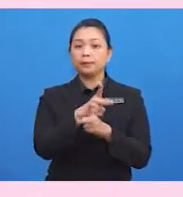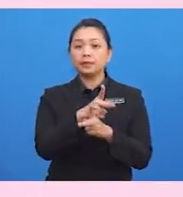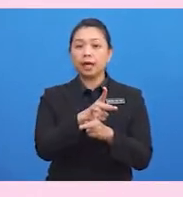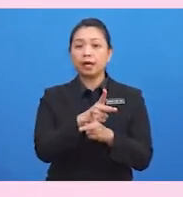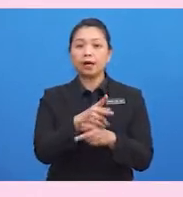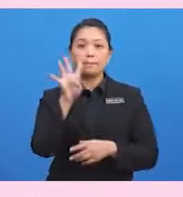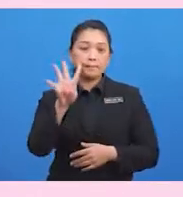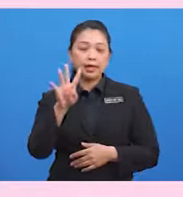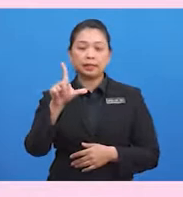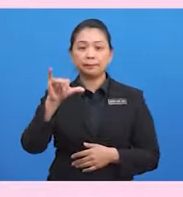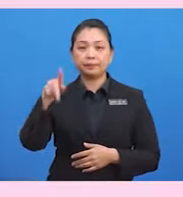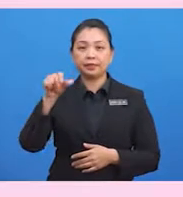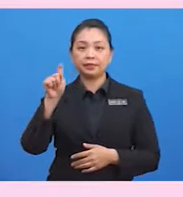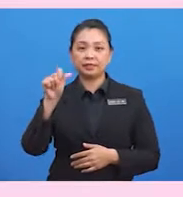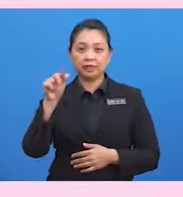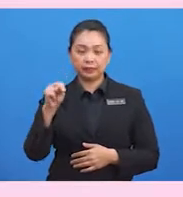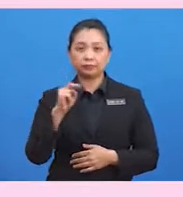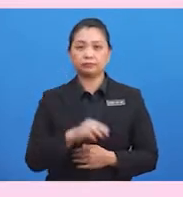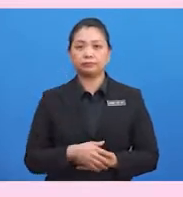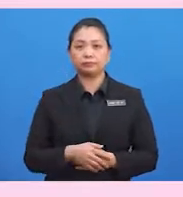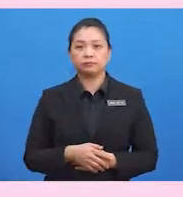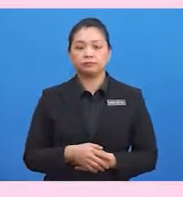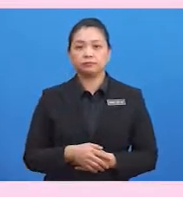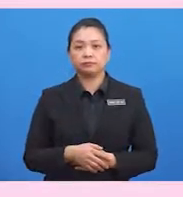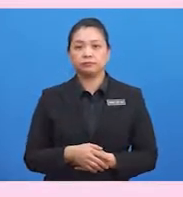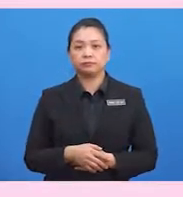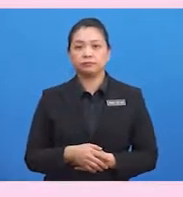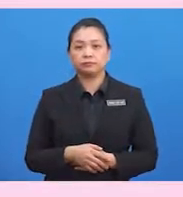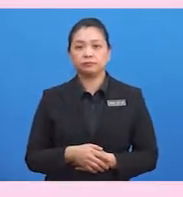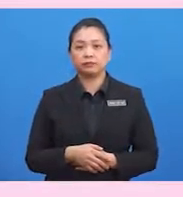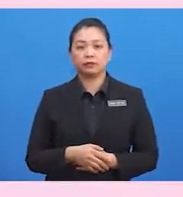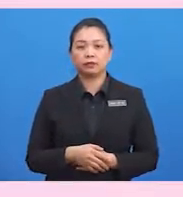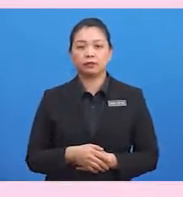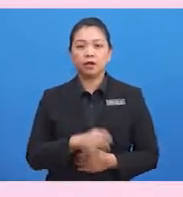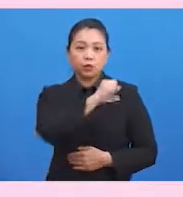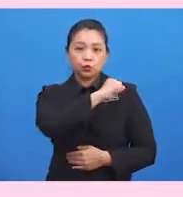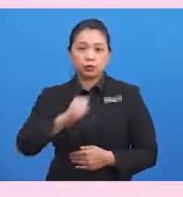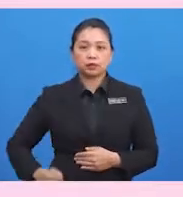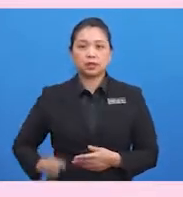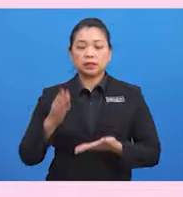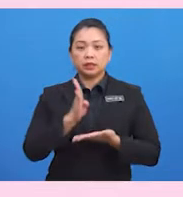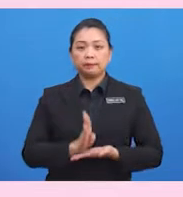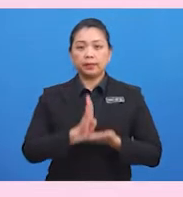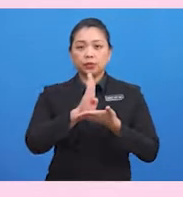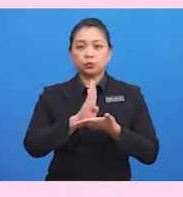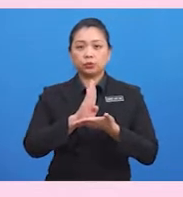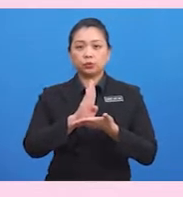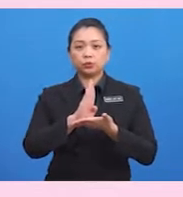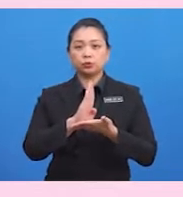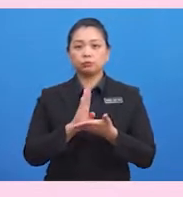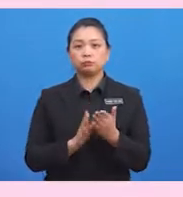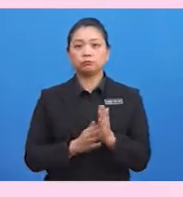lipatan dalam sistem pembesar 4 lipatan Sutan dibantu oleh pembesar